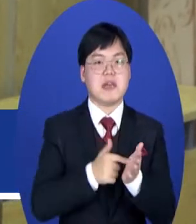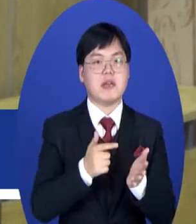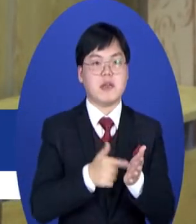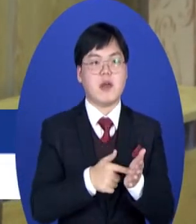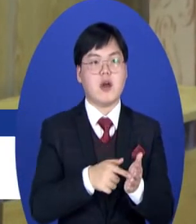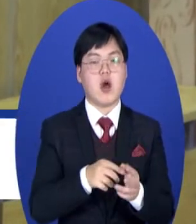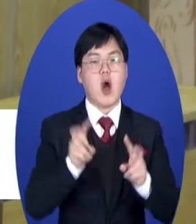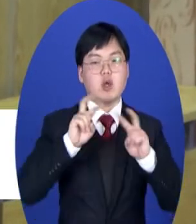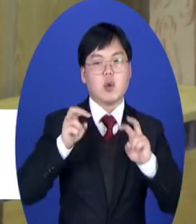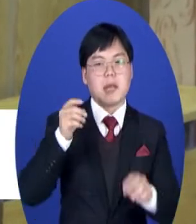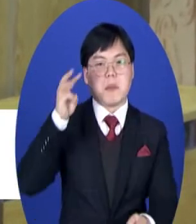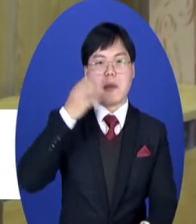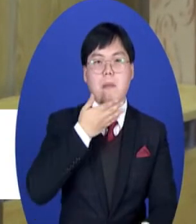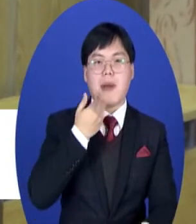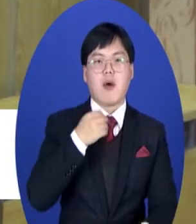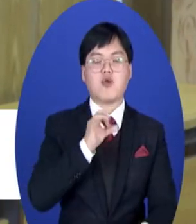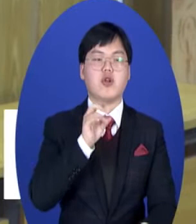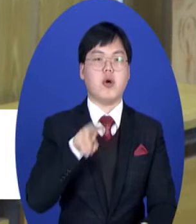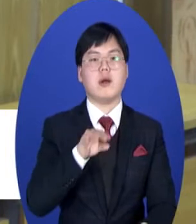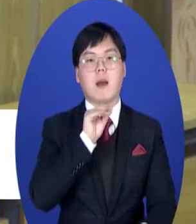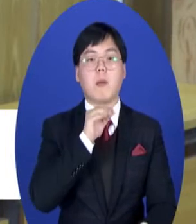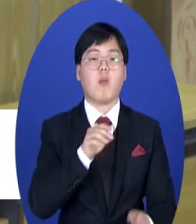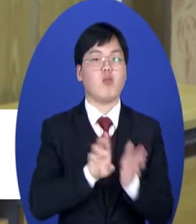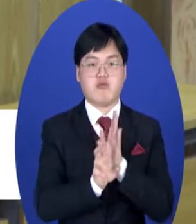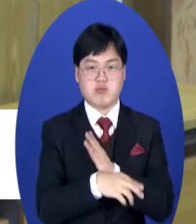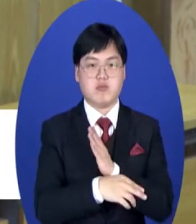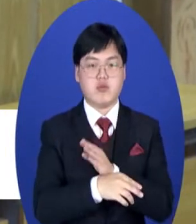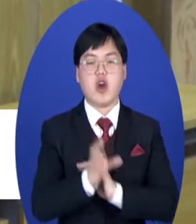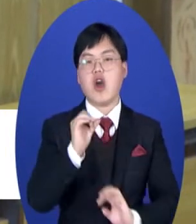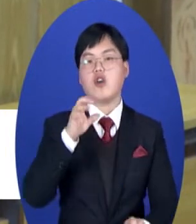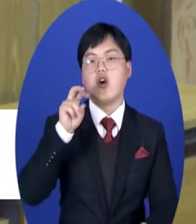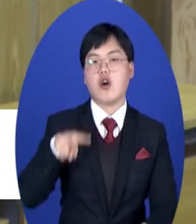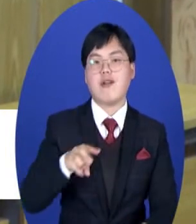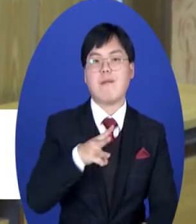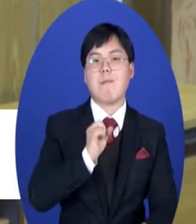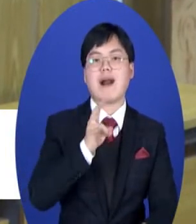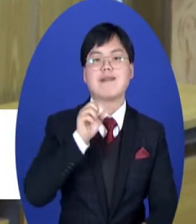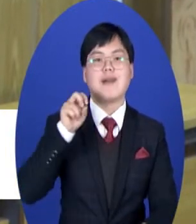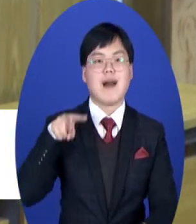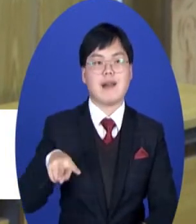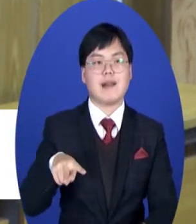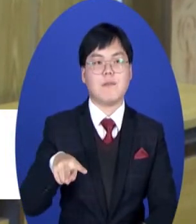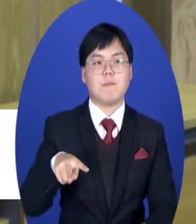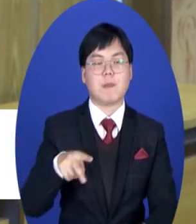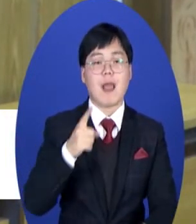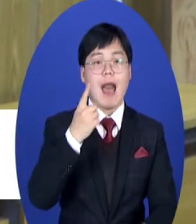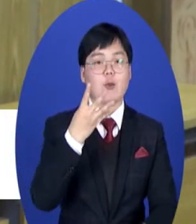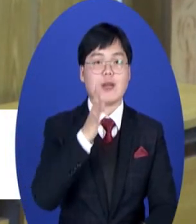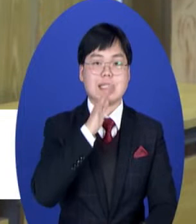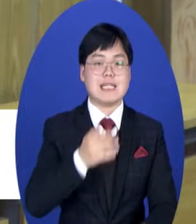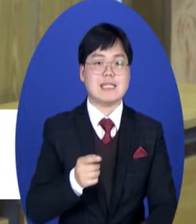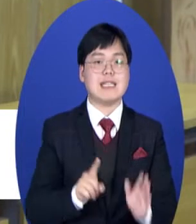судалж мдээгүй байж байж ерөөл хэлнэ гэж бол байхгүй. Ба ерөөл магтаалыг одоо эзэмшиж 14 настайгаас